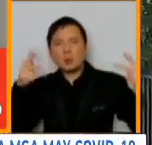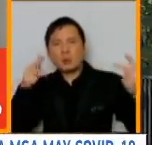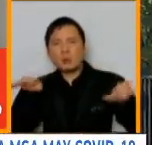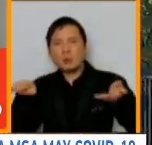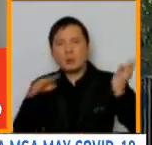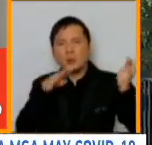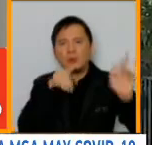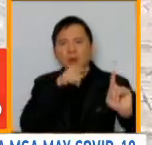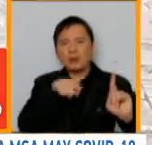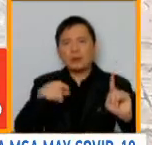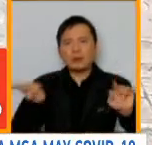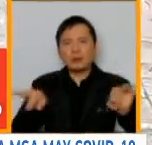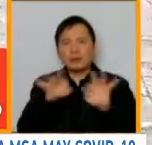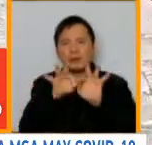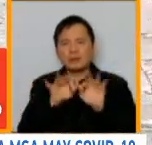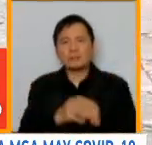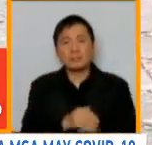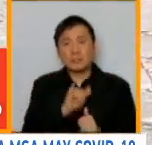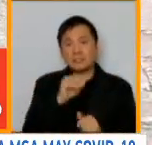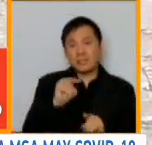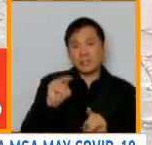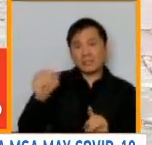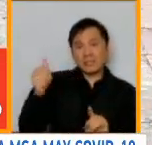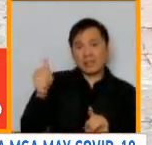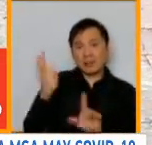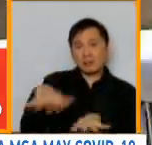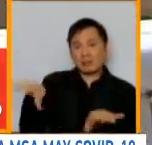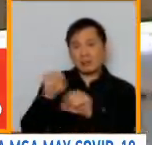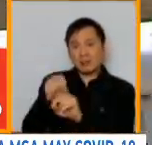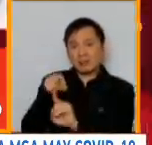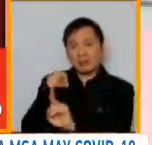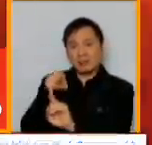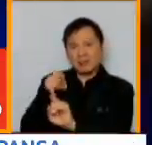araw matapos ang pista ng itim na Nazareno.